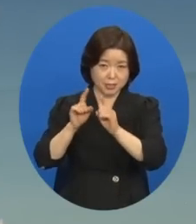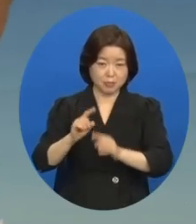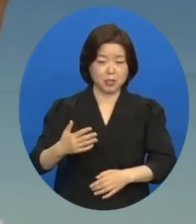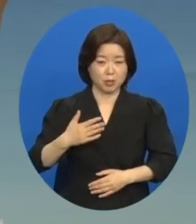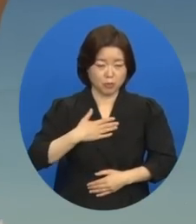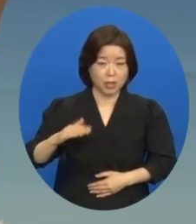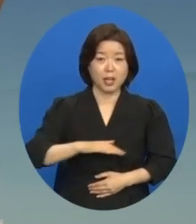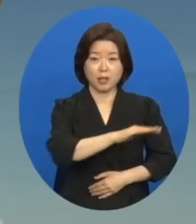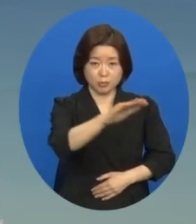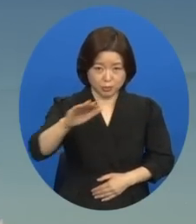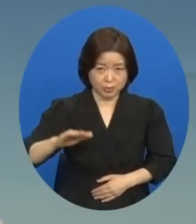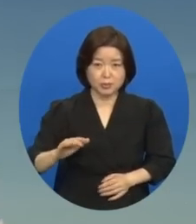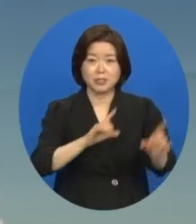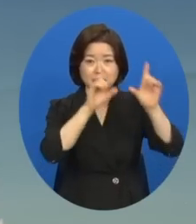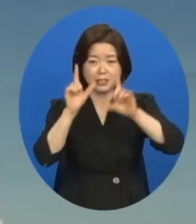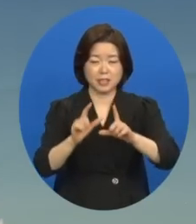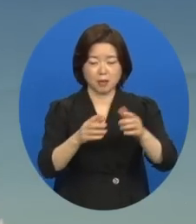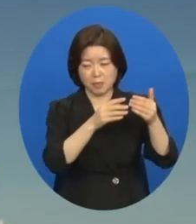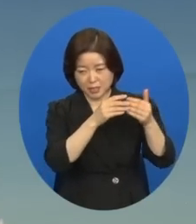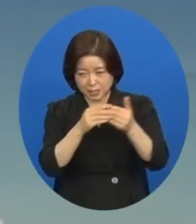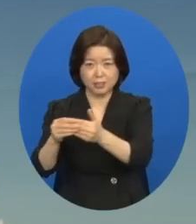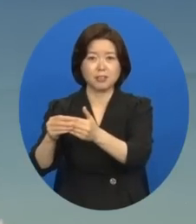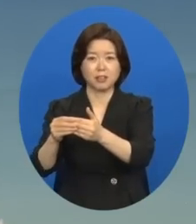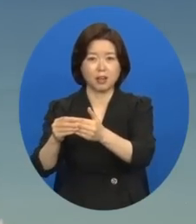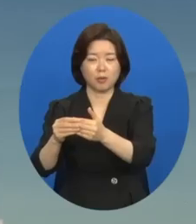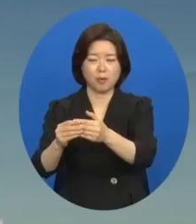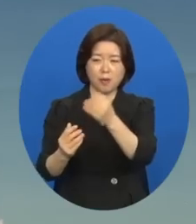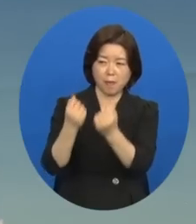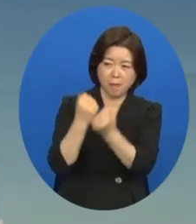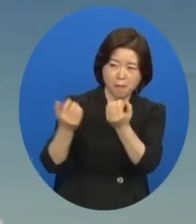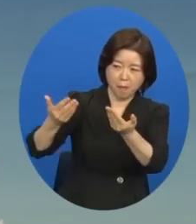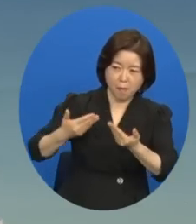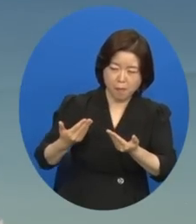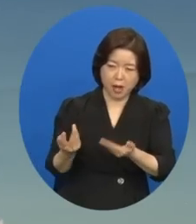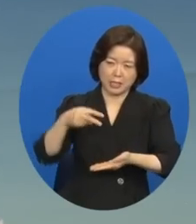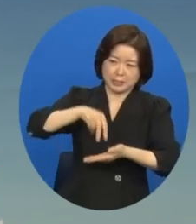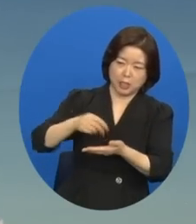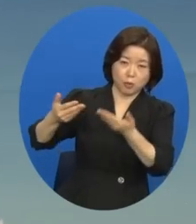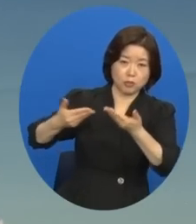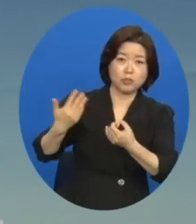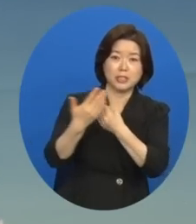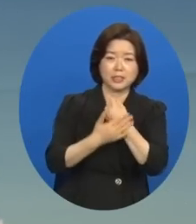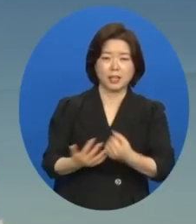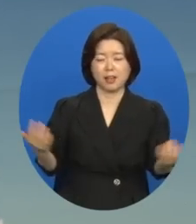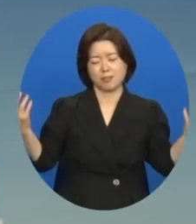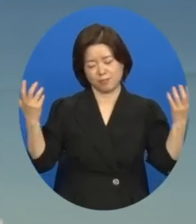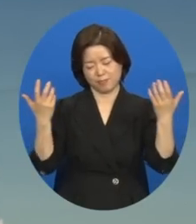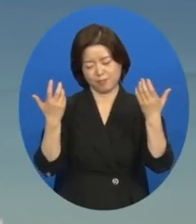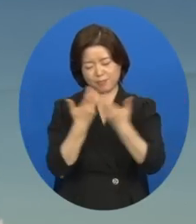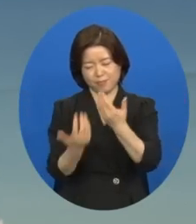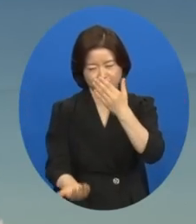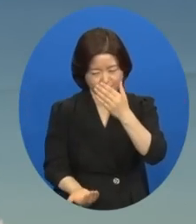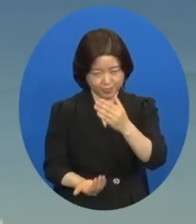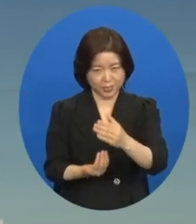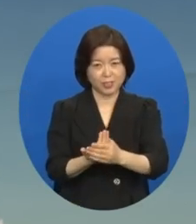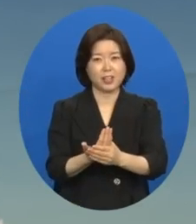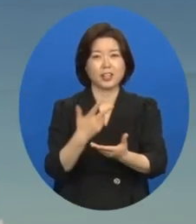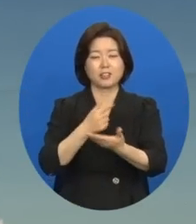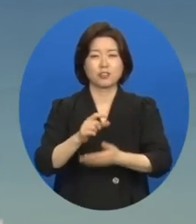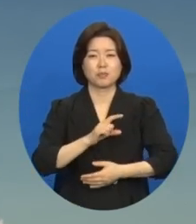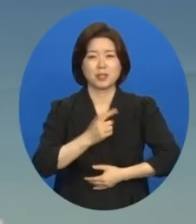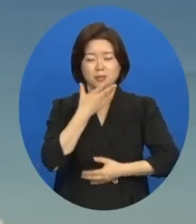저와 여러분의 삶을 이끌어가고 설득하고 세워내는 은혜가 풍성하게 일어나시기를 주님의